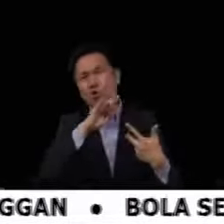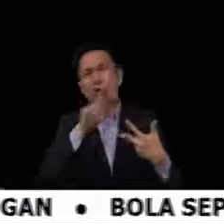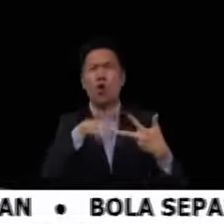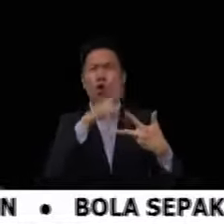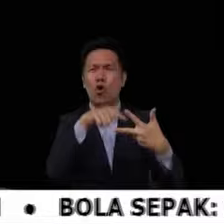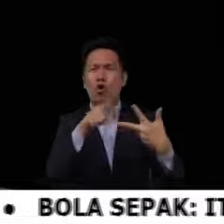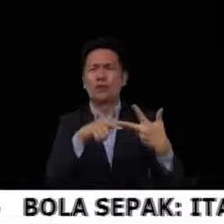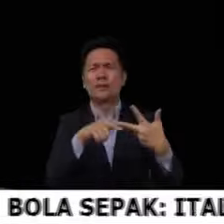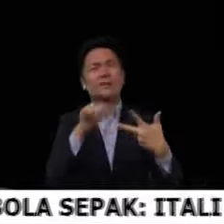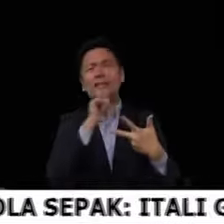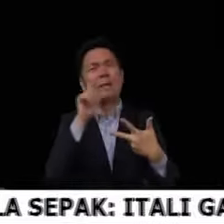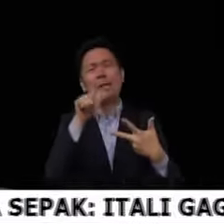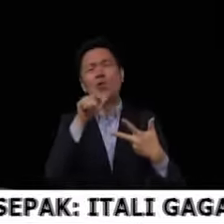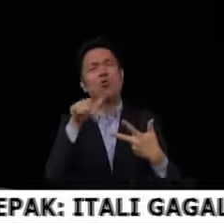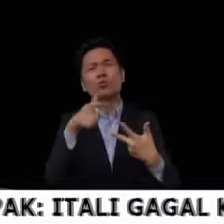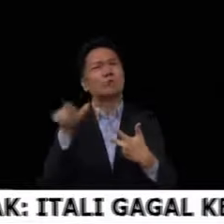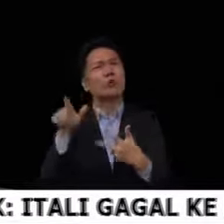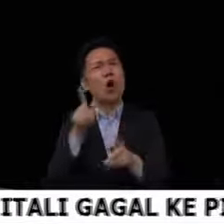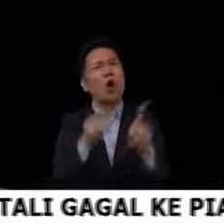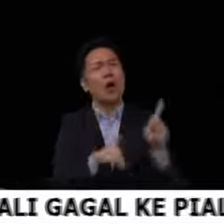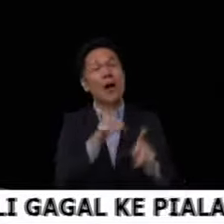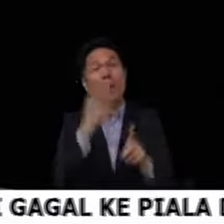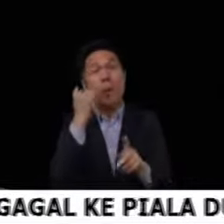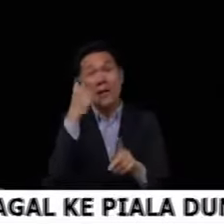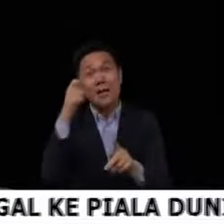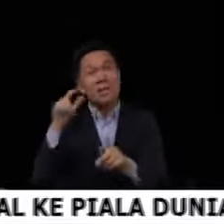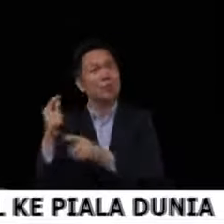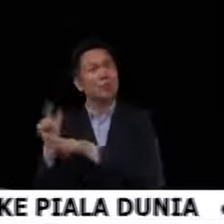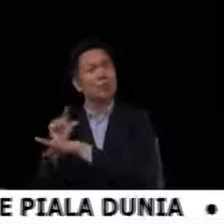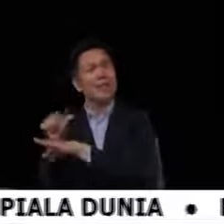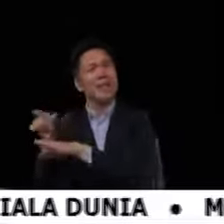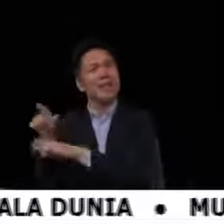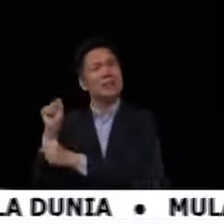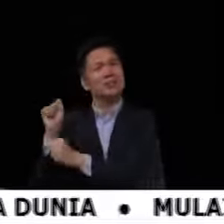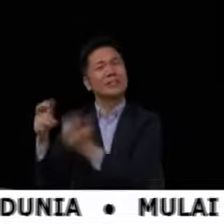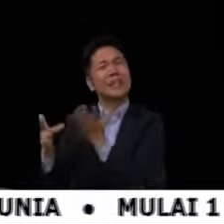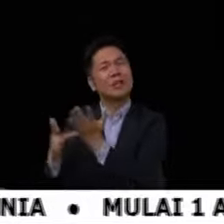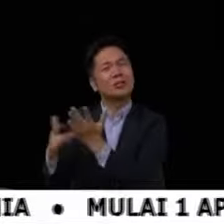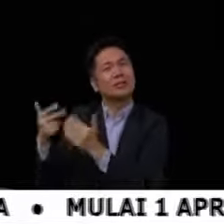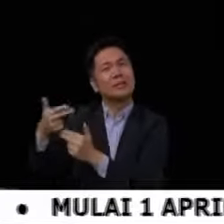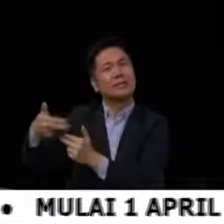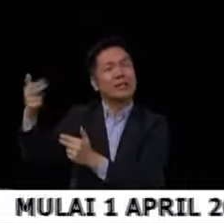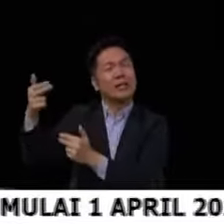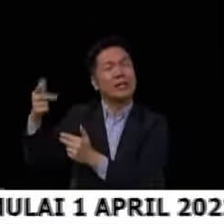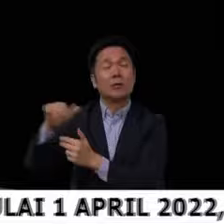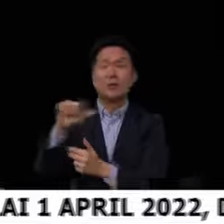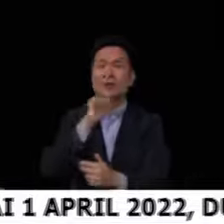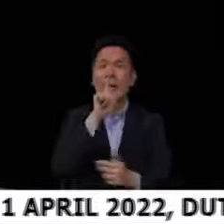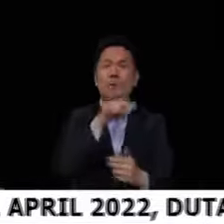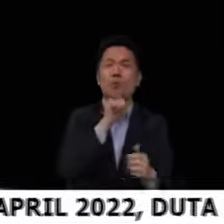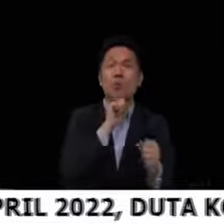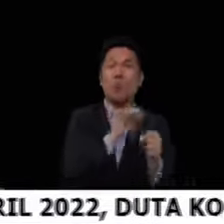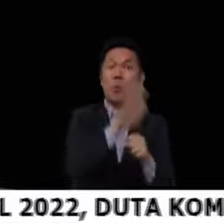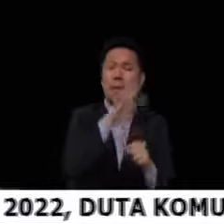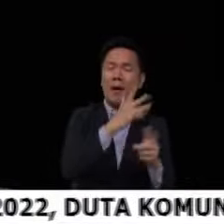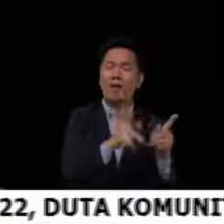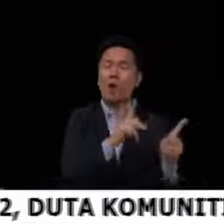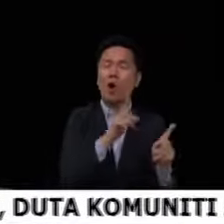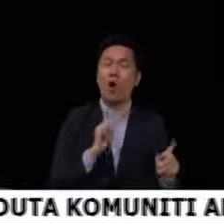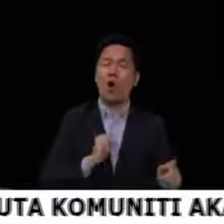lebih menggunakan teknologi dimana mesin digunakan jadi tenaga kerja tak ramai dan ini akan dapat membantu